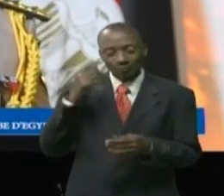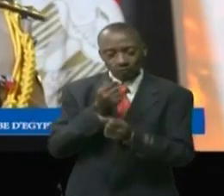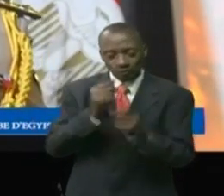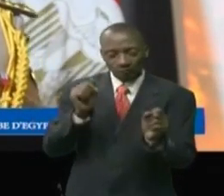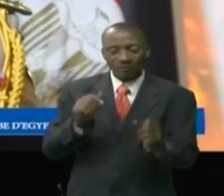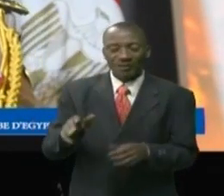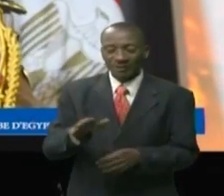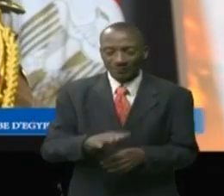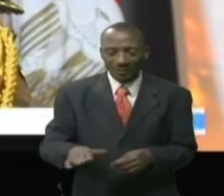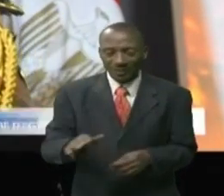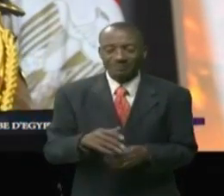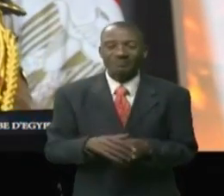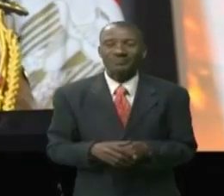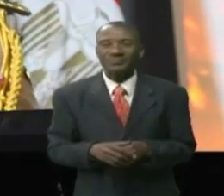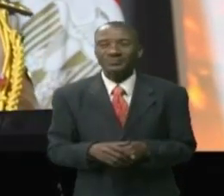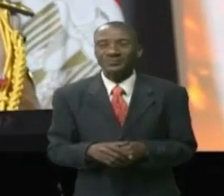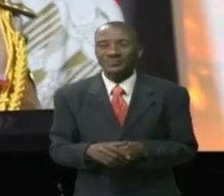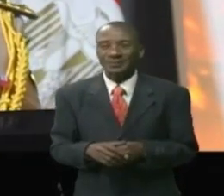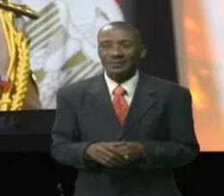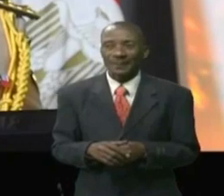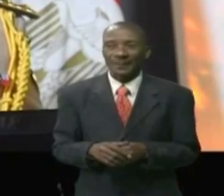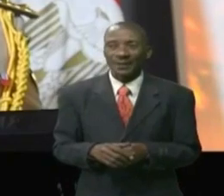le progrès et